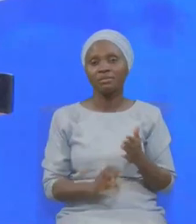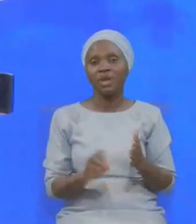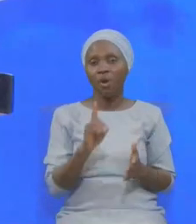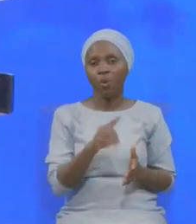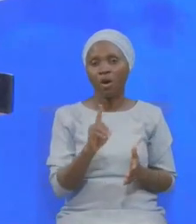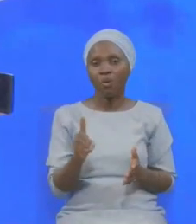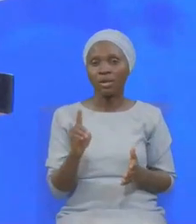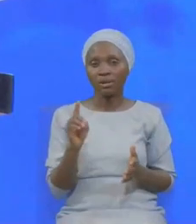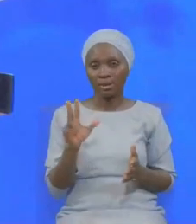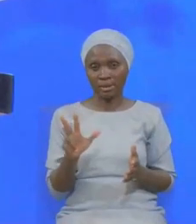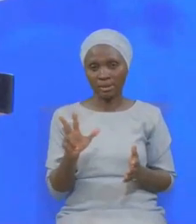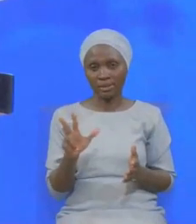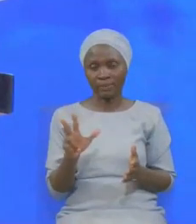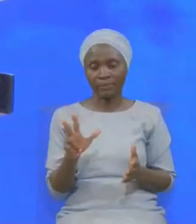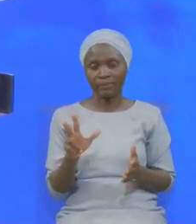Psaume